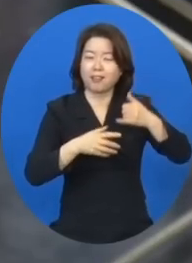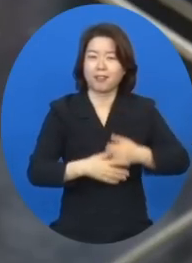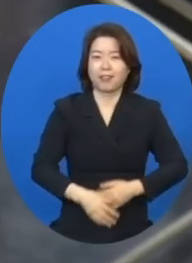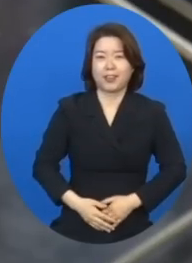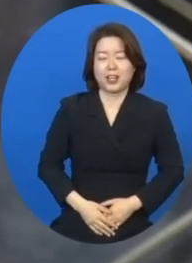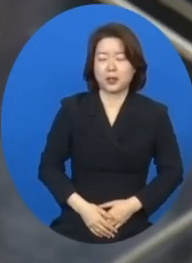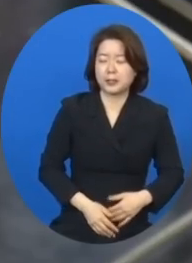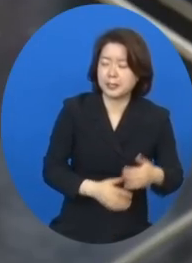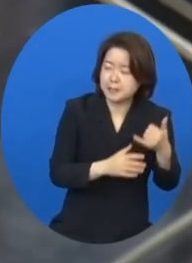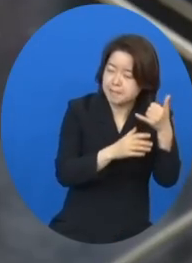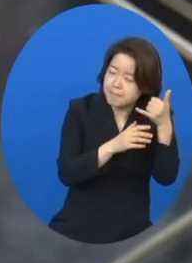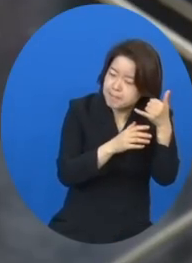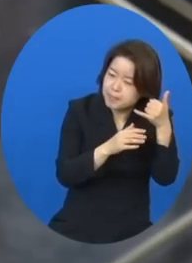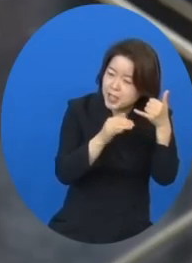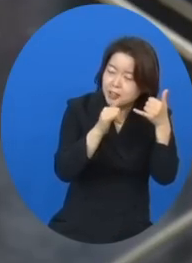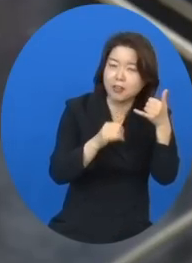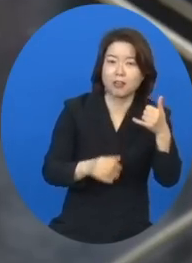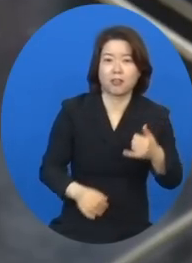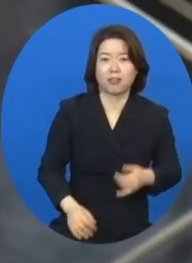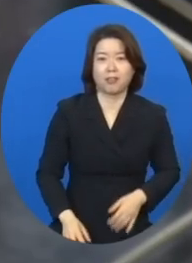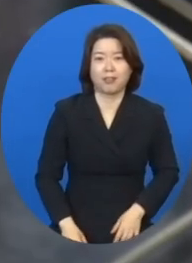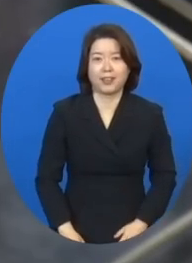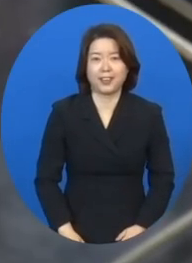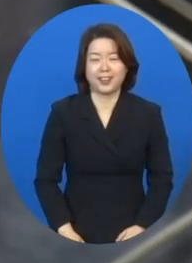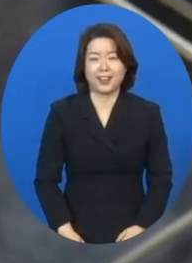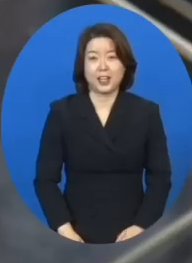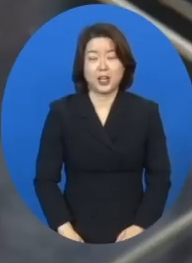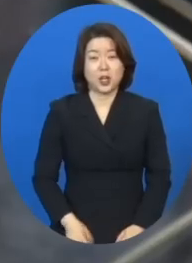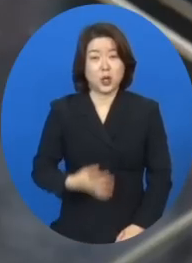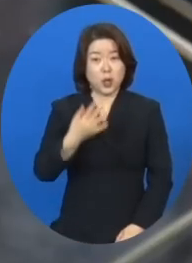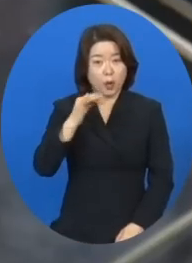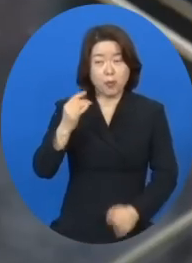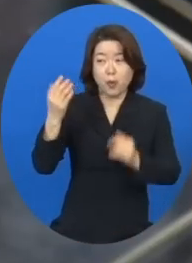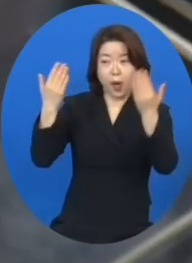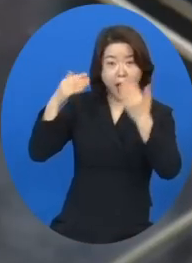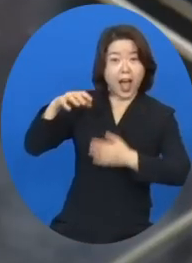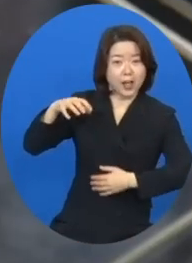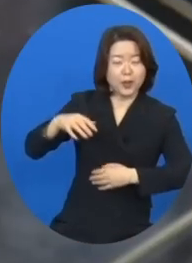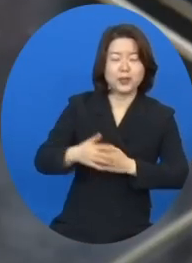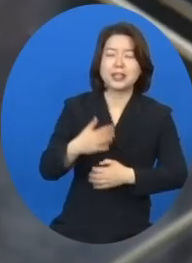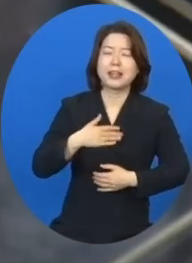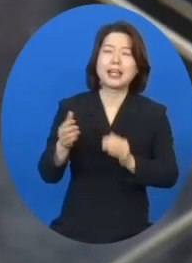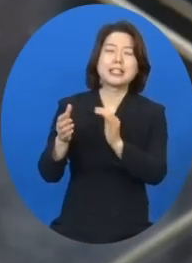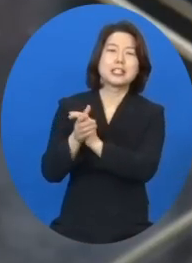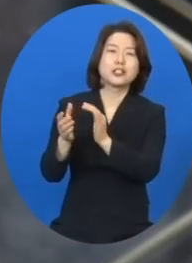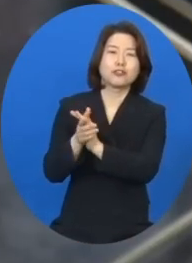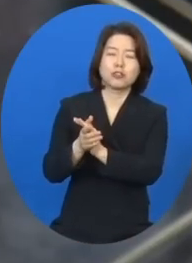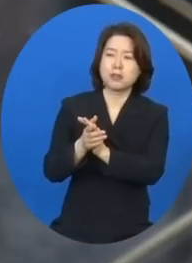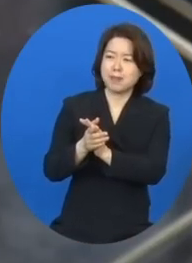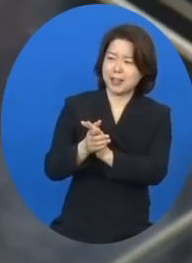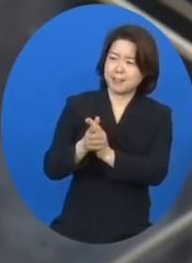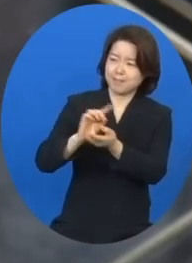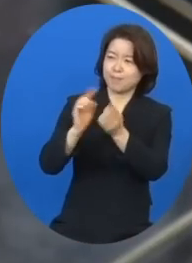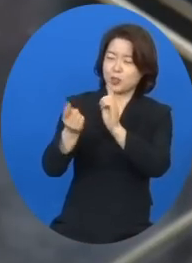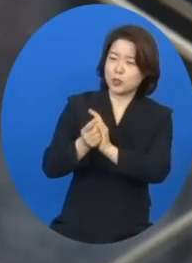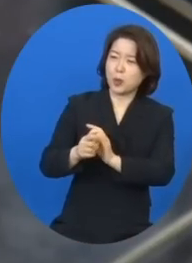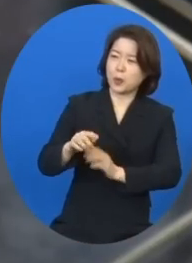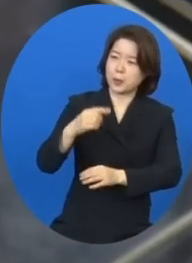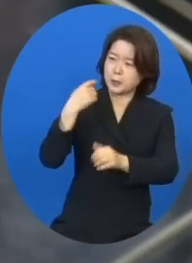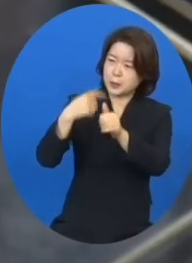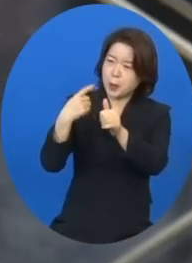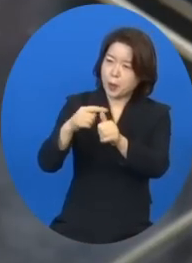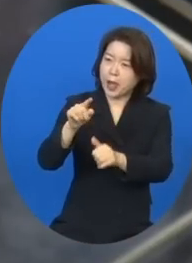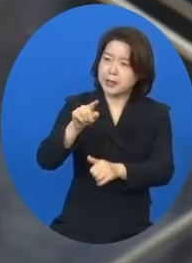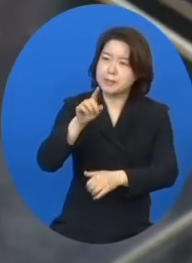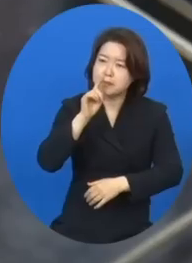전화를 붙들고 있었습니다. 물론 학교에서 동급생들끼리 거친 말을 쓰는 것 제가 들어서